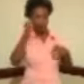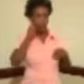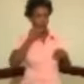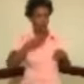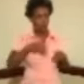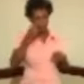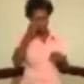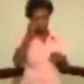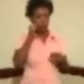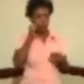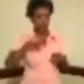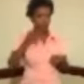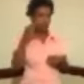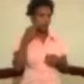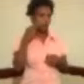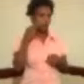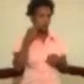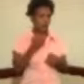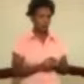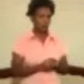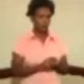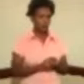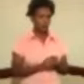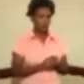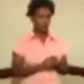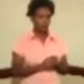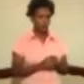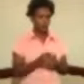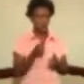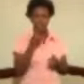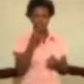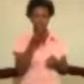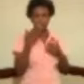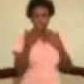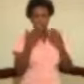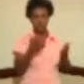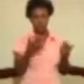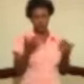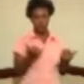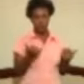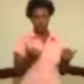Bien, d'abord, remerciement à GIAP que il y a organisé des bassins.